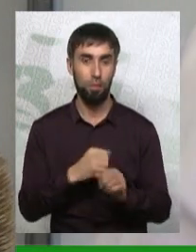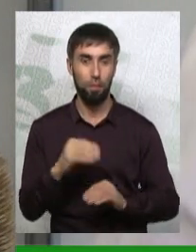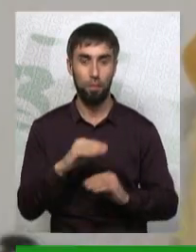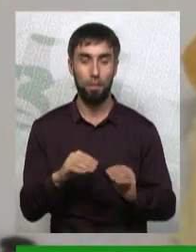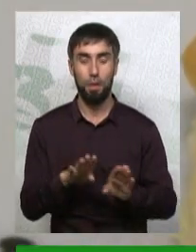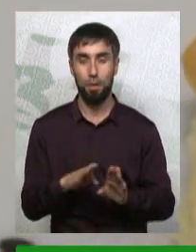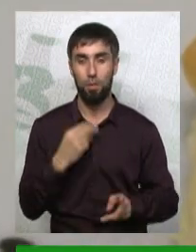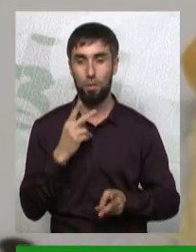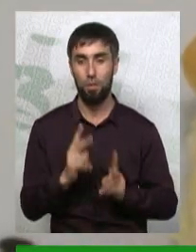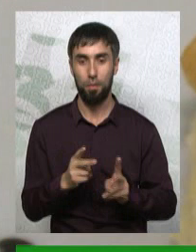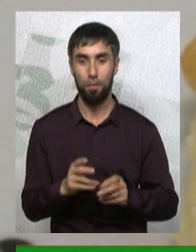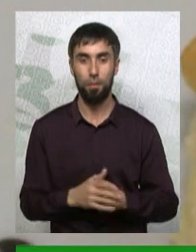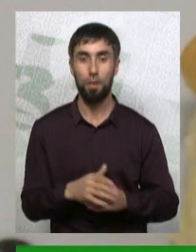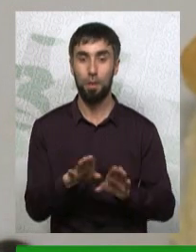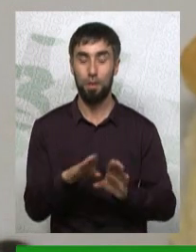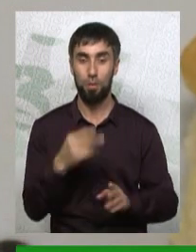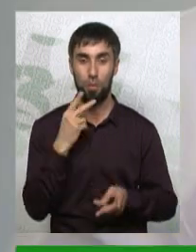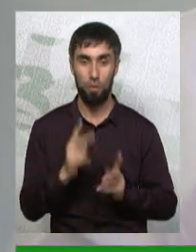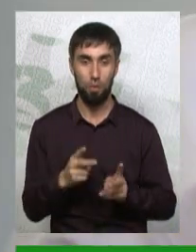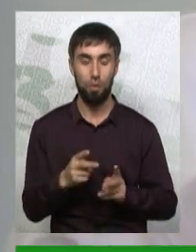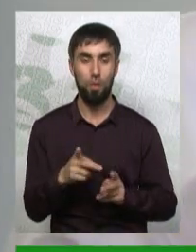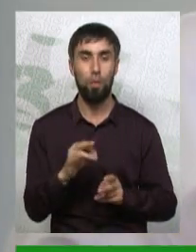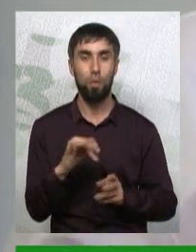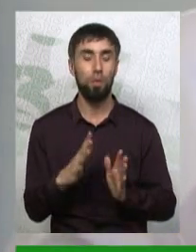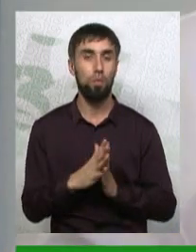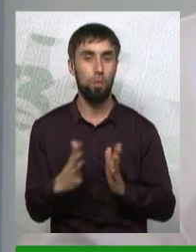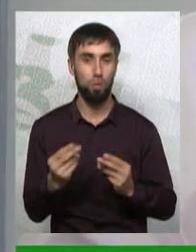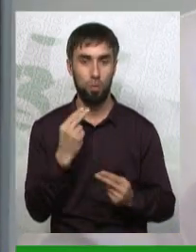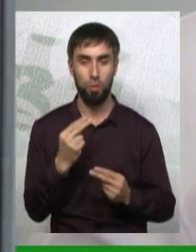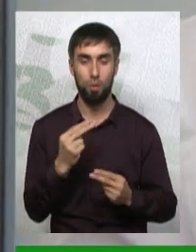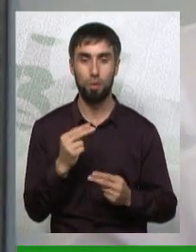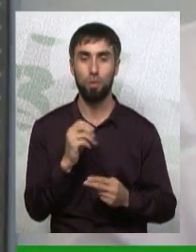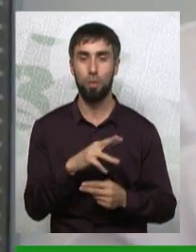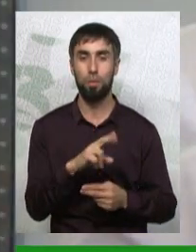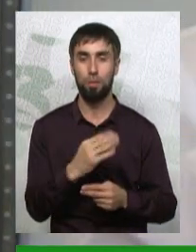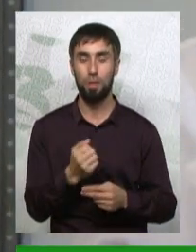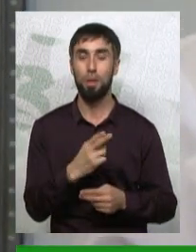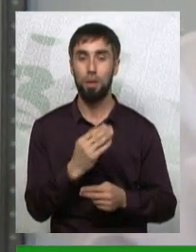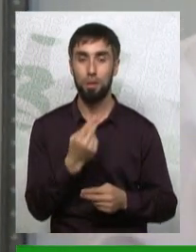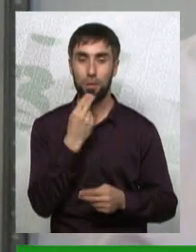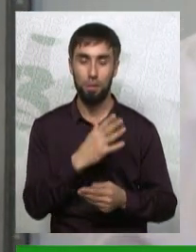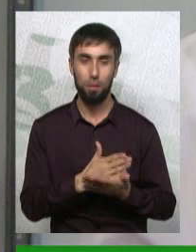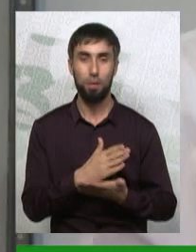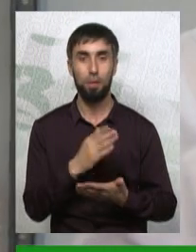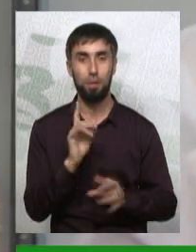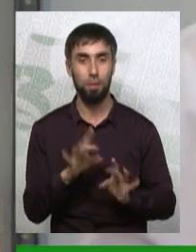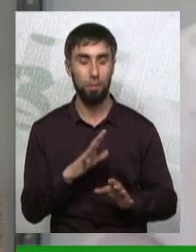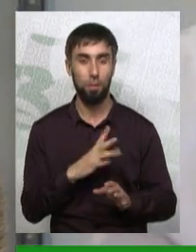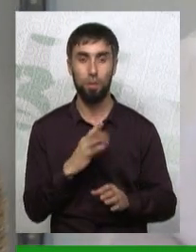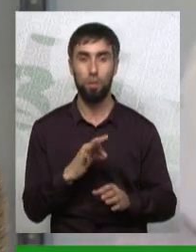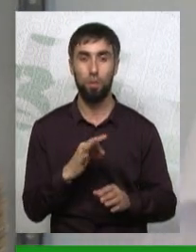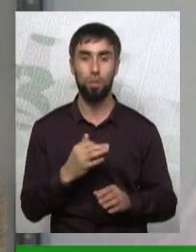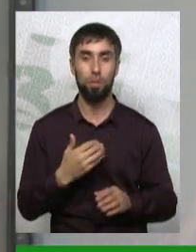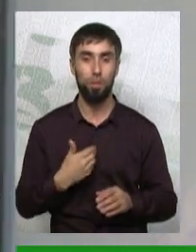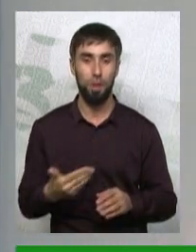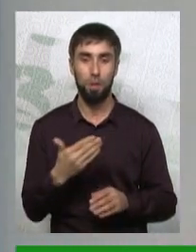За кечай аз бирште. Ему кечар дук-дук дикаю бирш. Шкашежем, ю уж бы, ци ю уж бы. Ну, уагам,